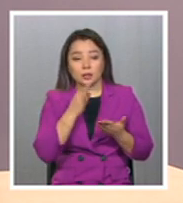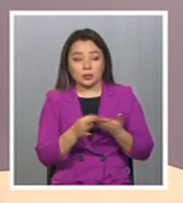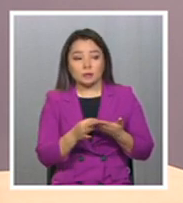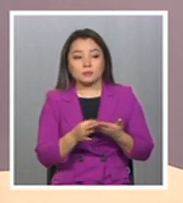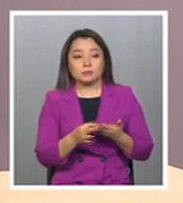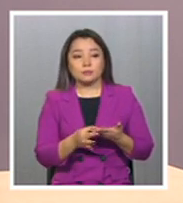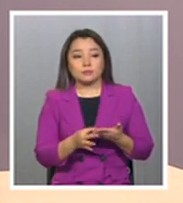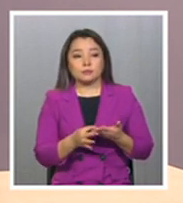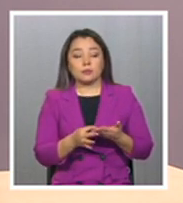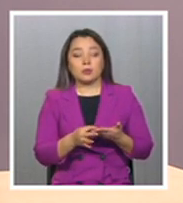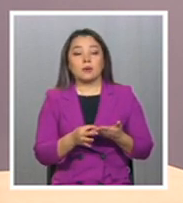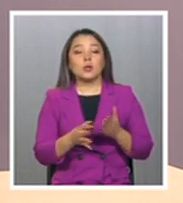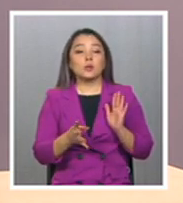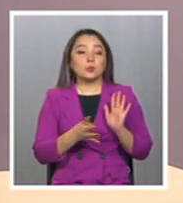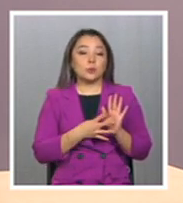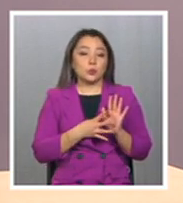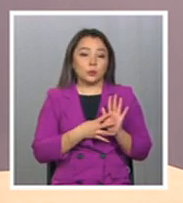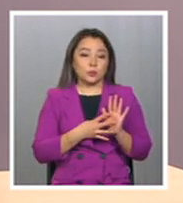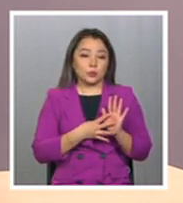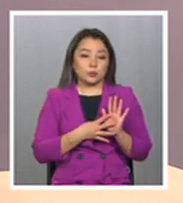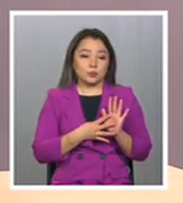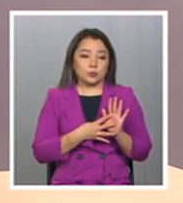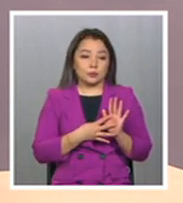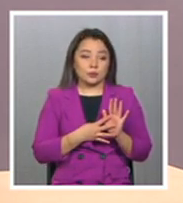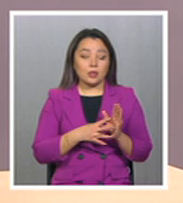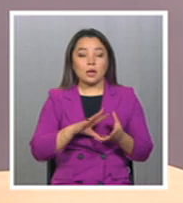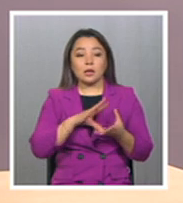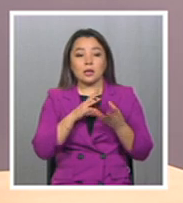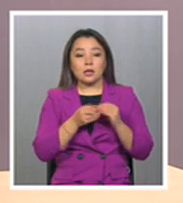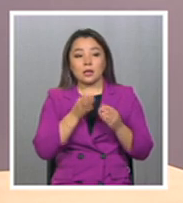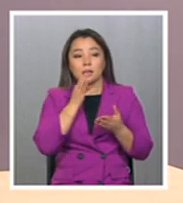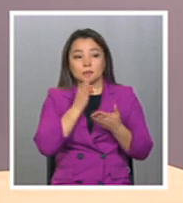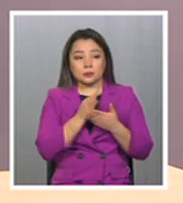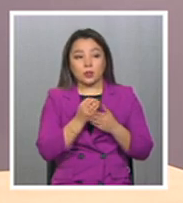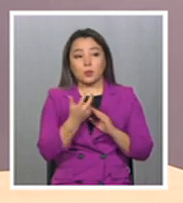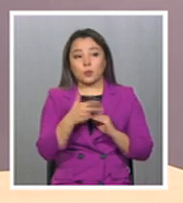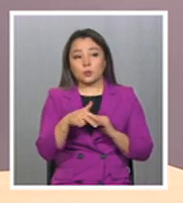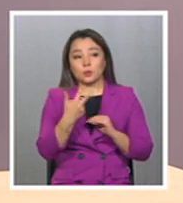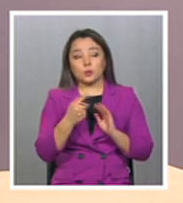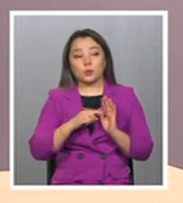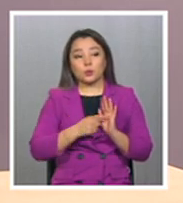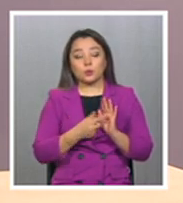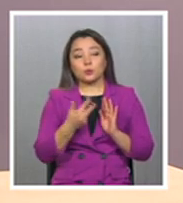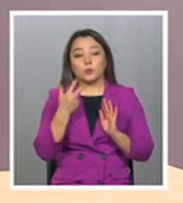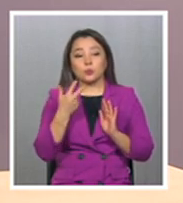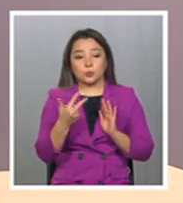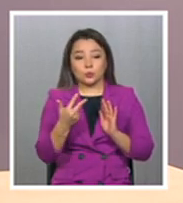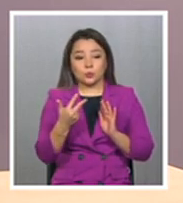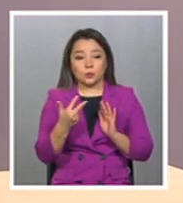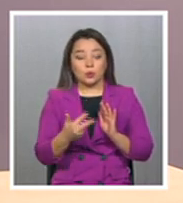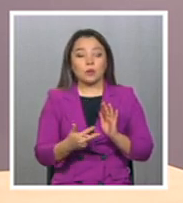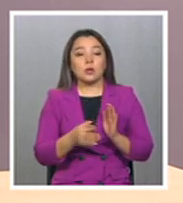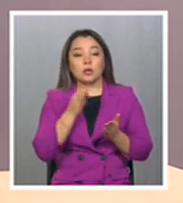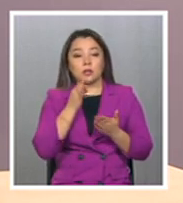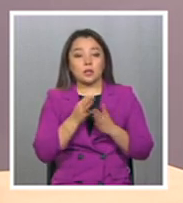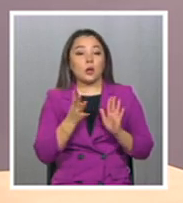көбейтеміз. Нәтижеміз 9 ондыққа тең. Демек, 33